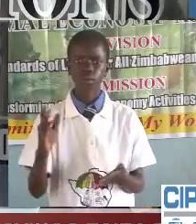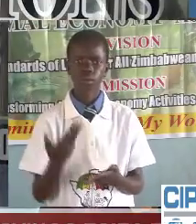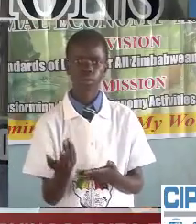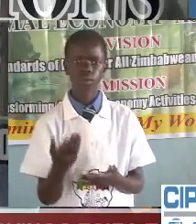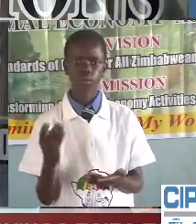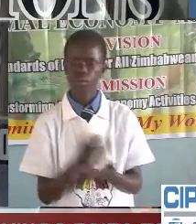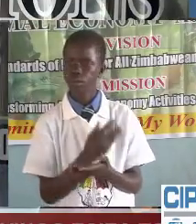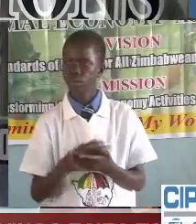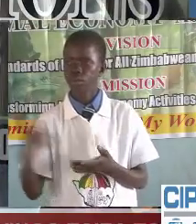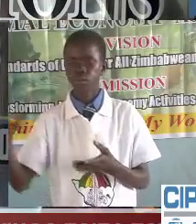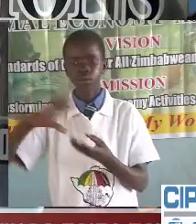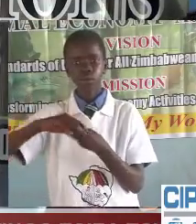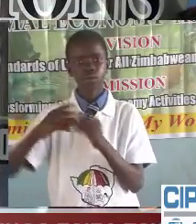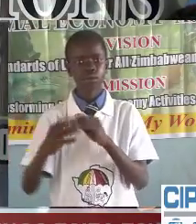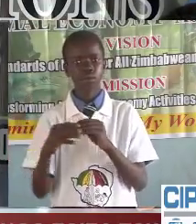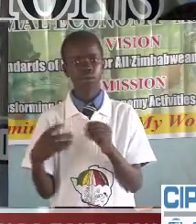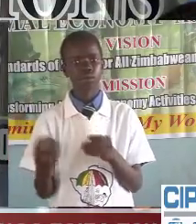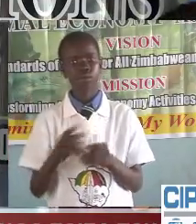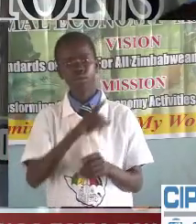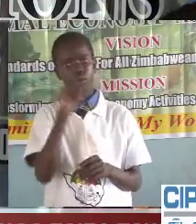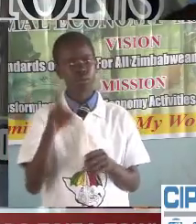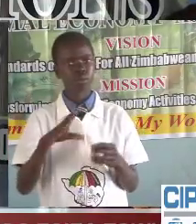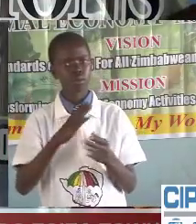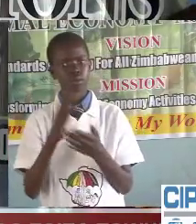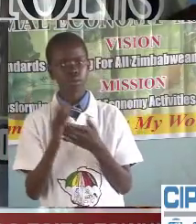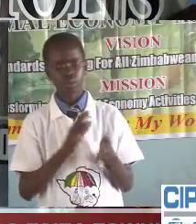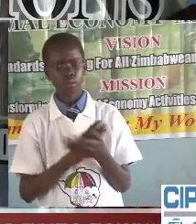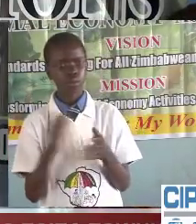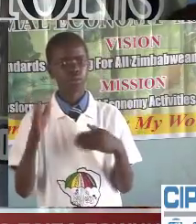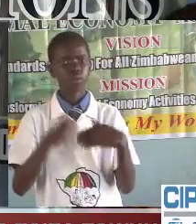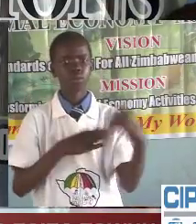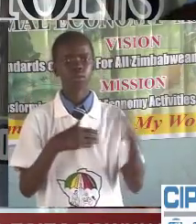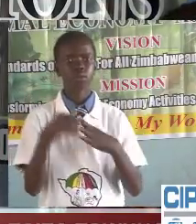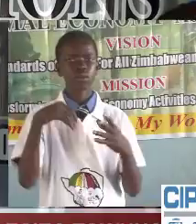yogadzira simende, saka totarisira kuti vachatipawo simende yekuvaka bridge iroro